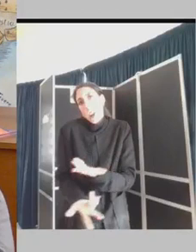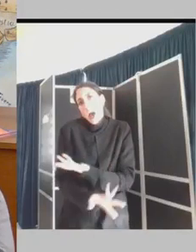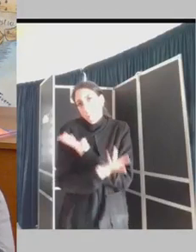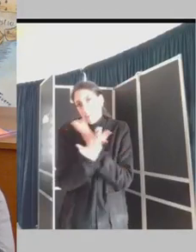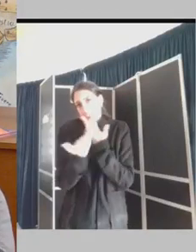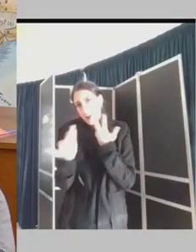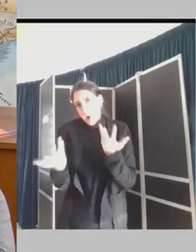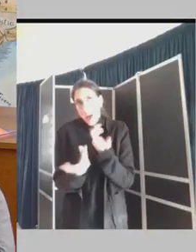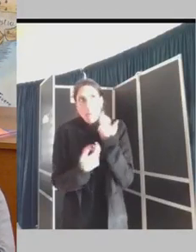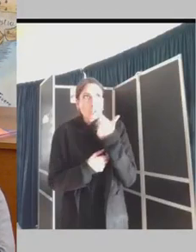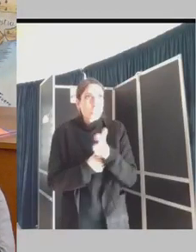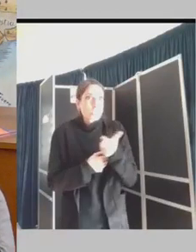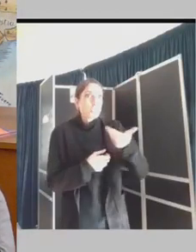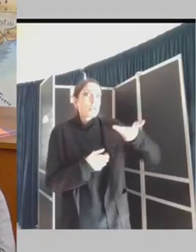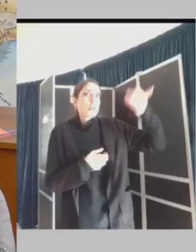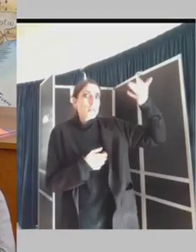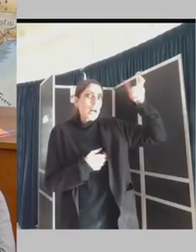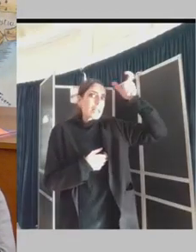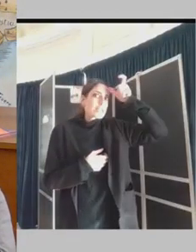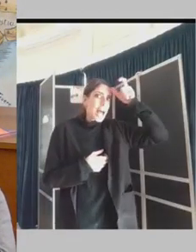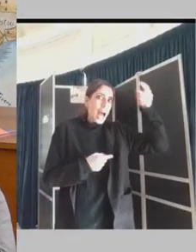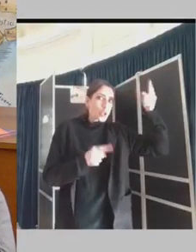amministrativo della catena, ma siamo anche